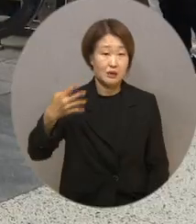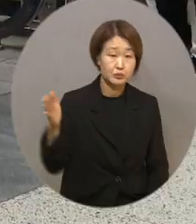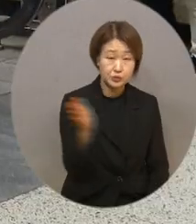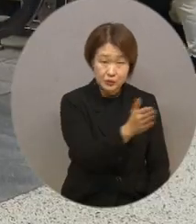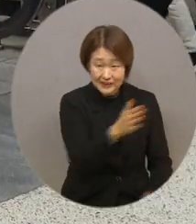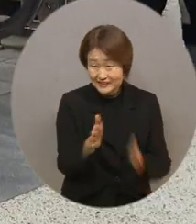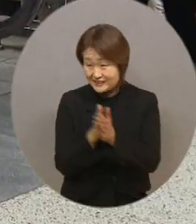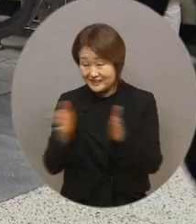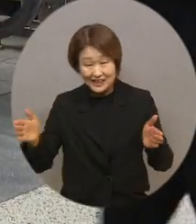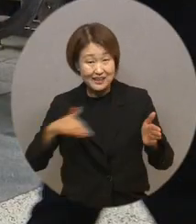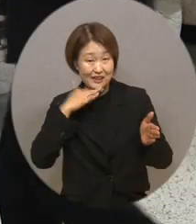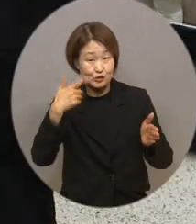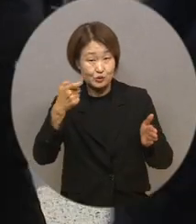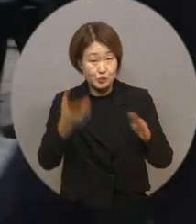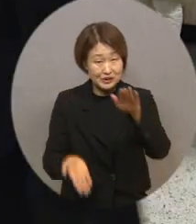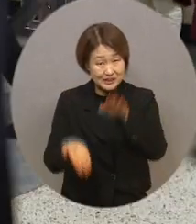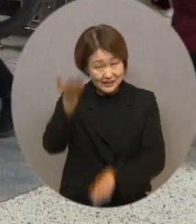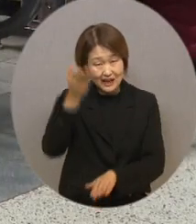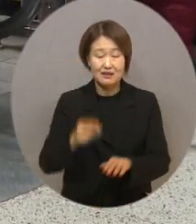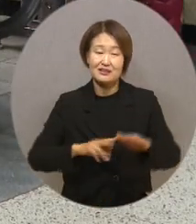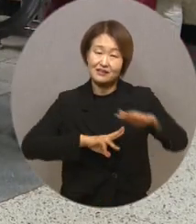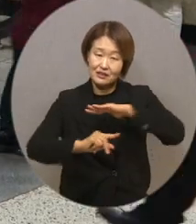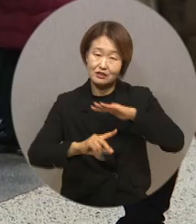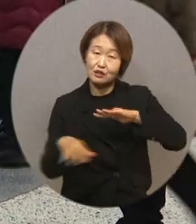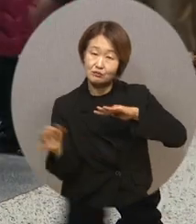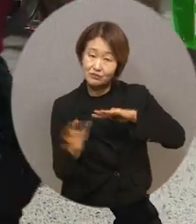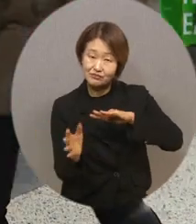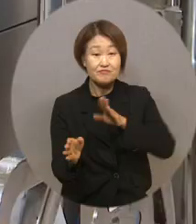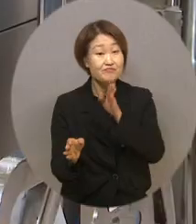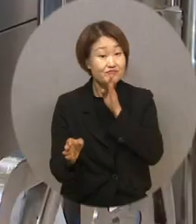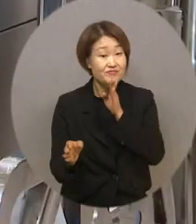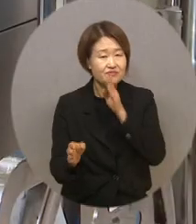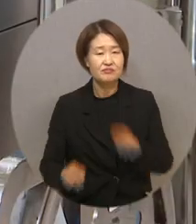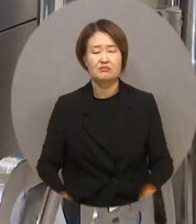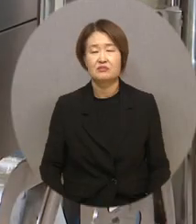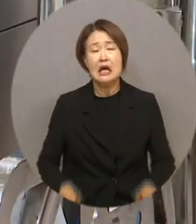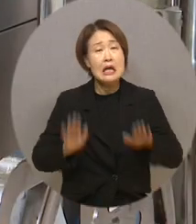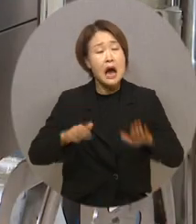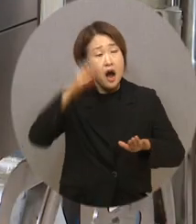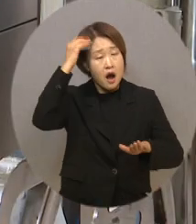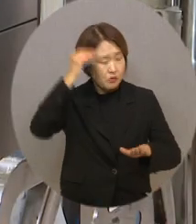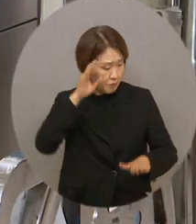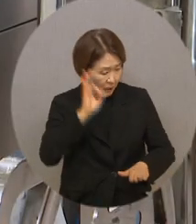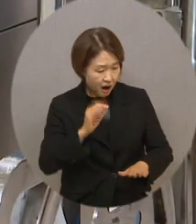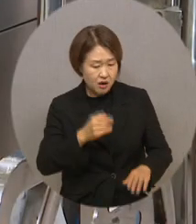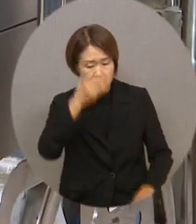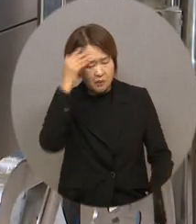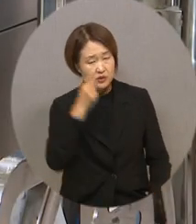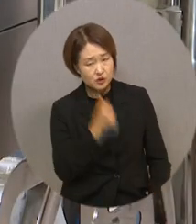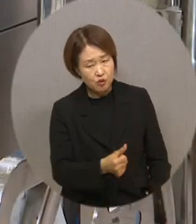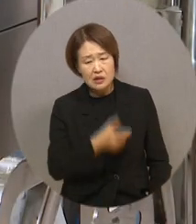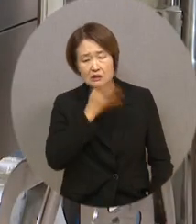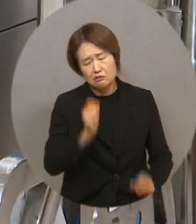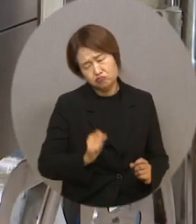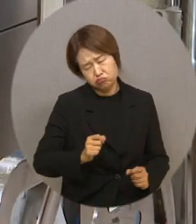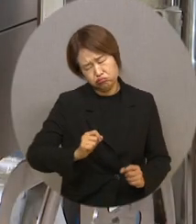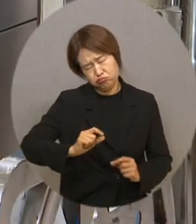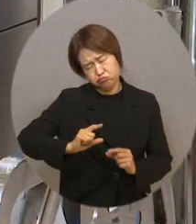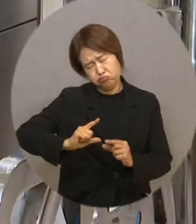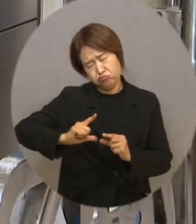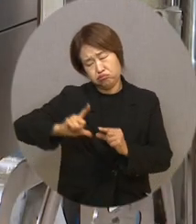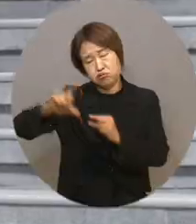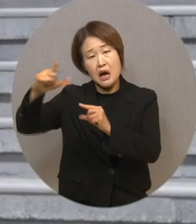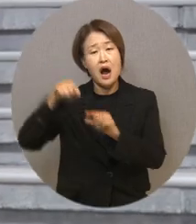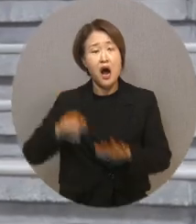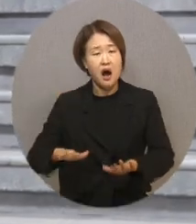1984년부터 시행되어 온 65세 이상 지하철 노인 무임 승차. 초고령화 사회로 진입한 만큼 노인복지 정책